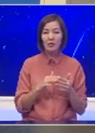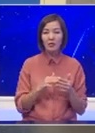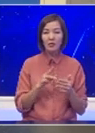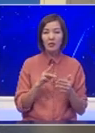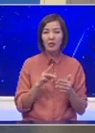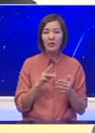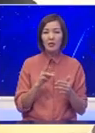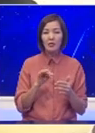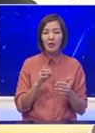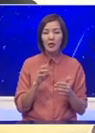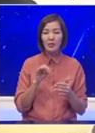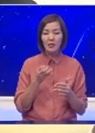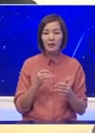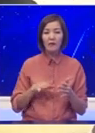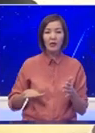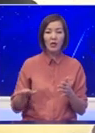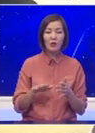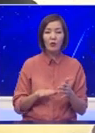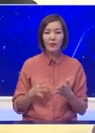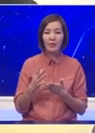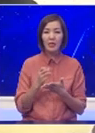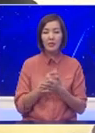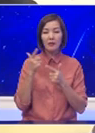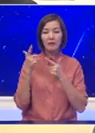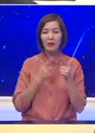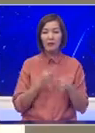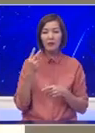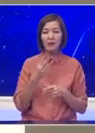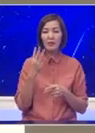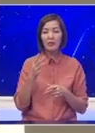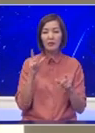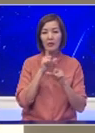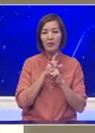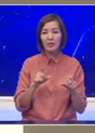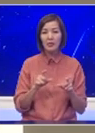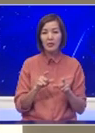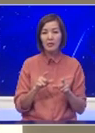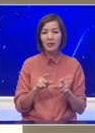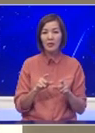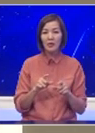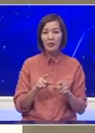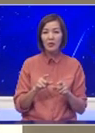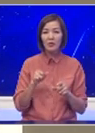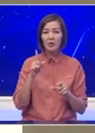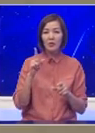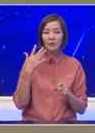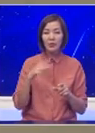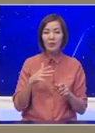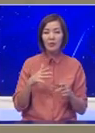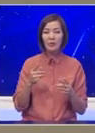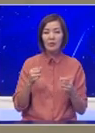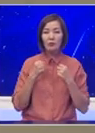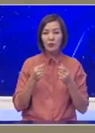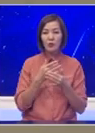района. Подготовкой спортивного резерва занимаются 23 спортивные организации. По 59 видам спорта в них занимаются